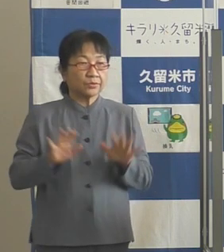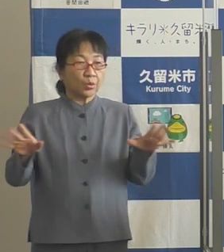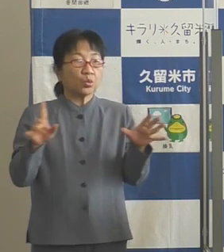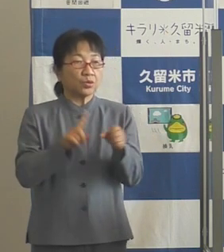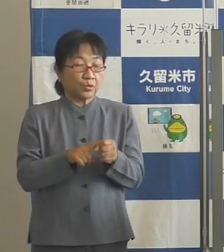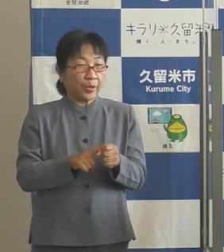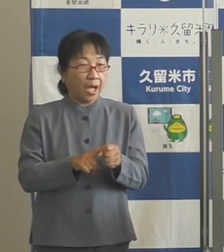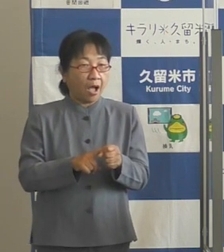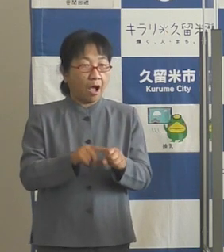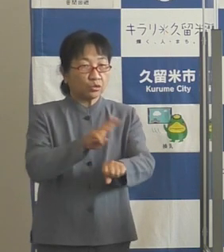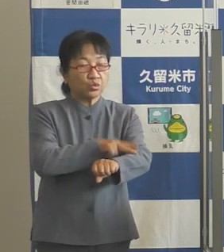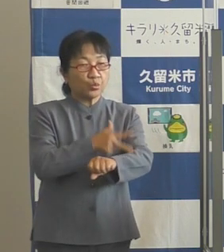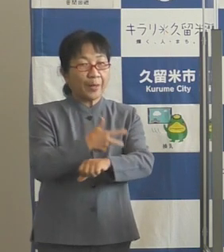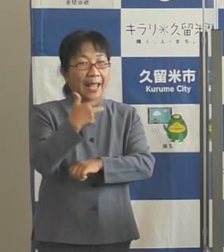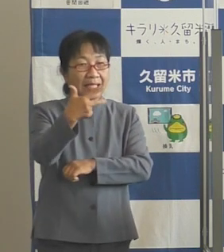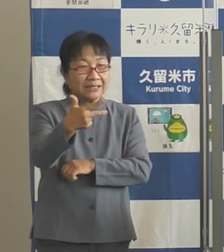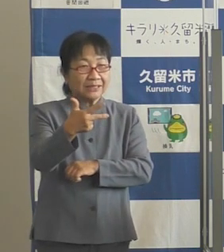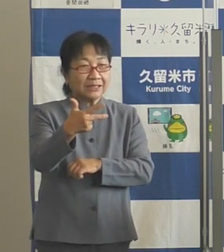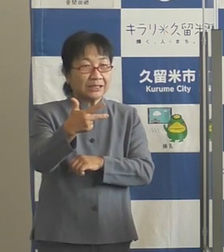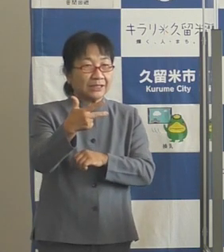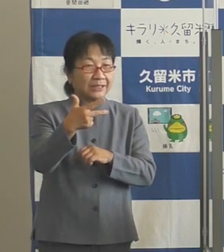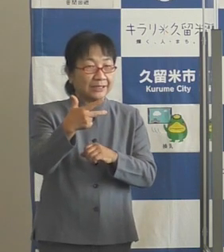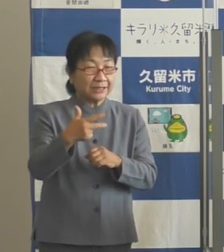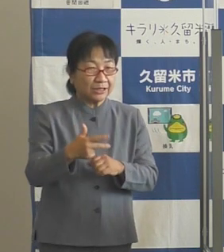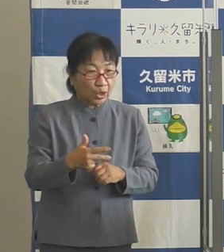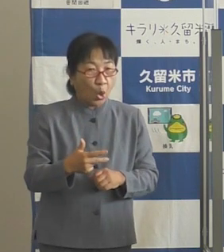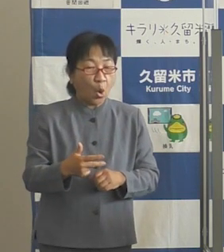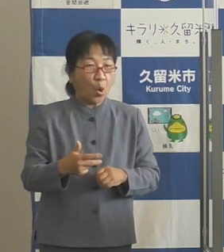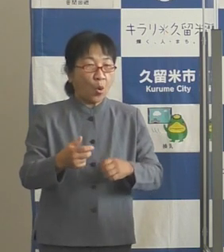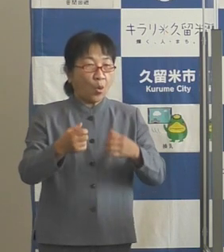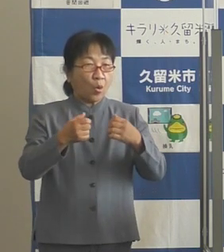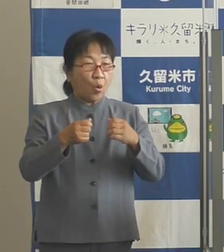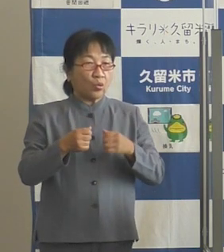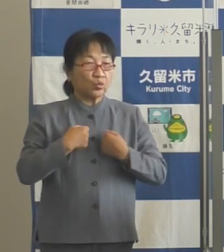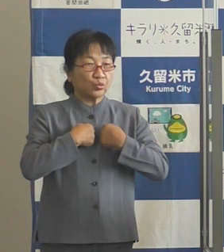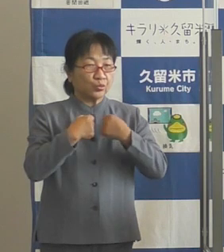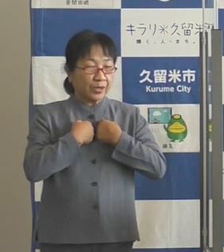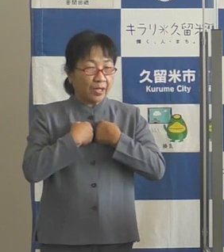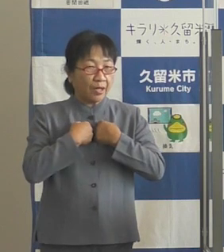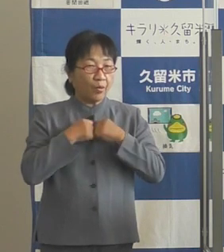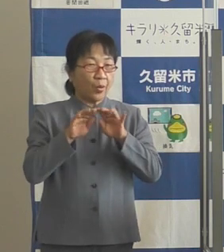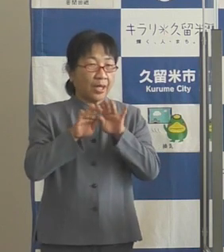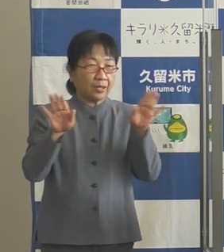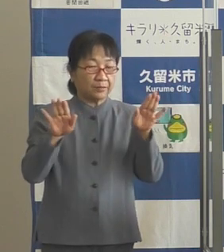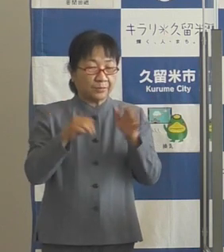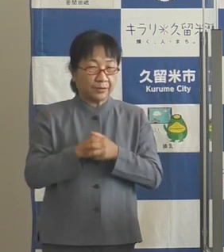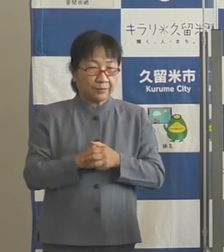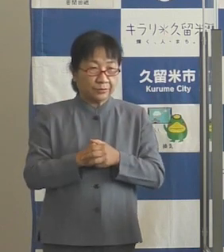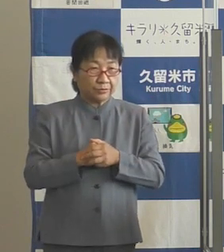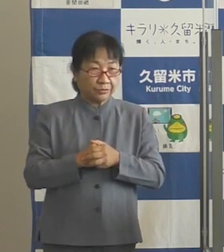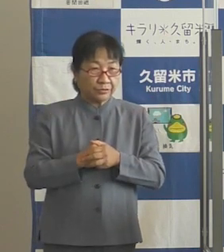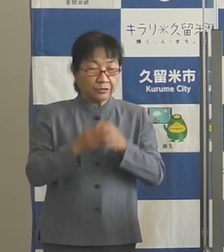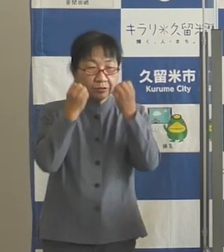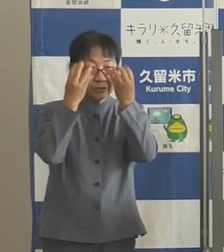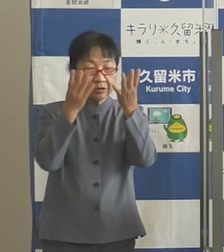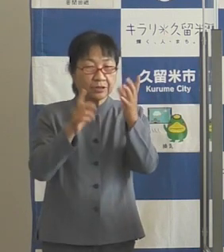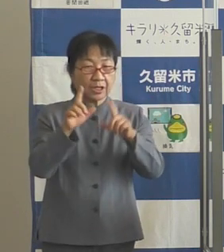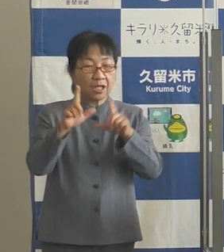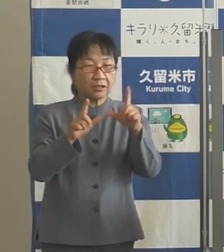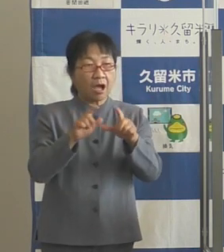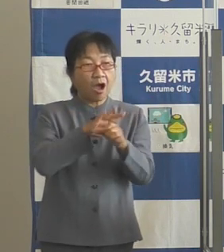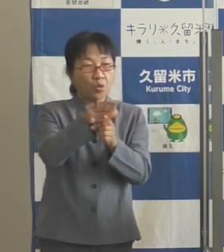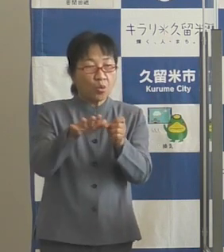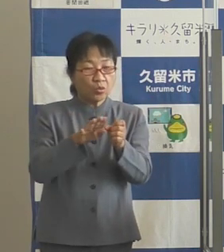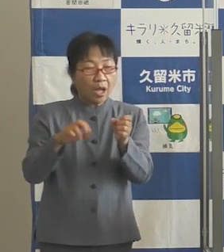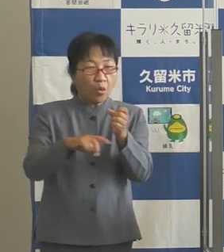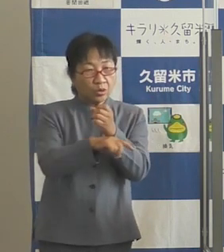は久留米市総合防災訓練を開催いたします。新型コロナウイルスの影